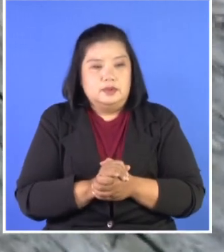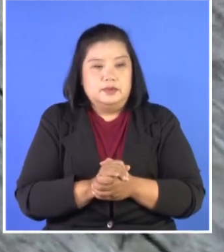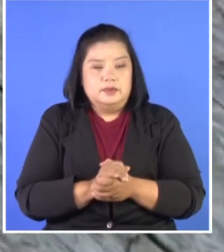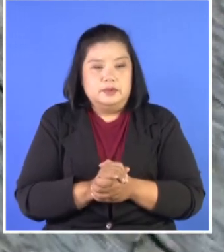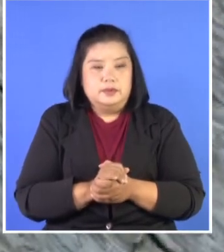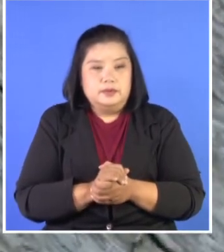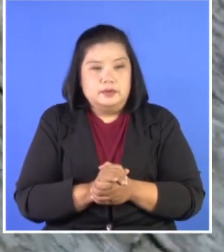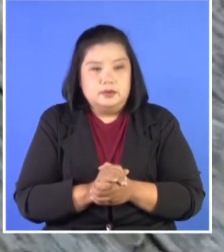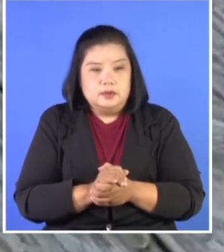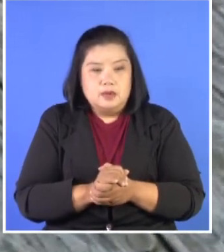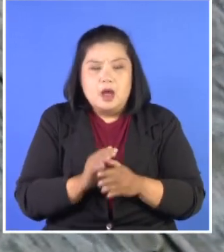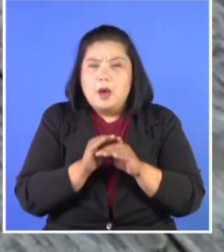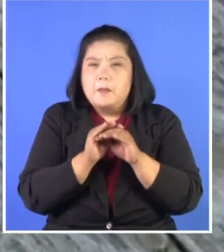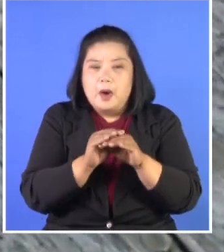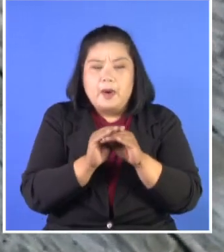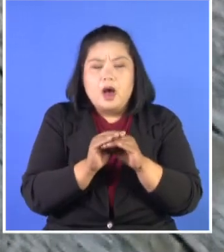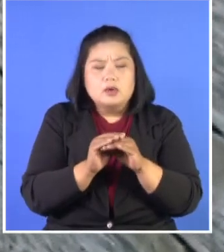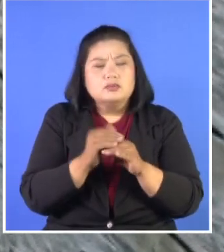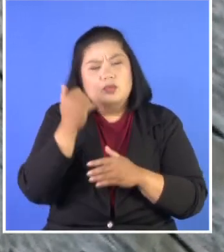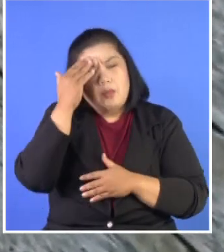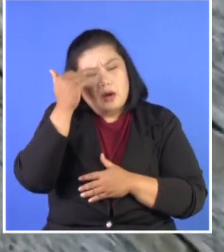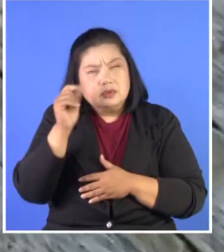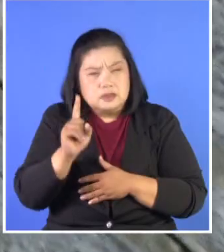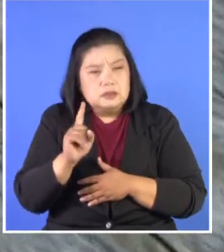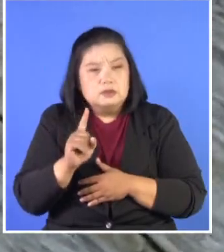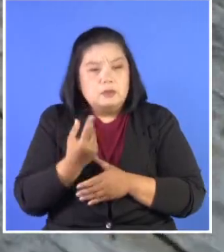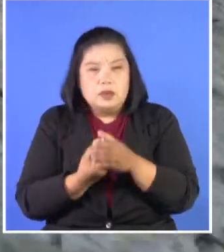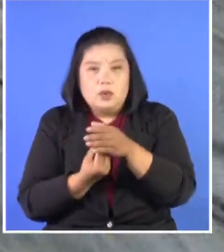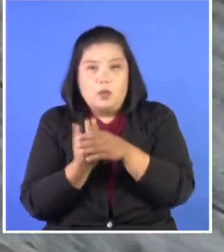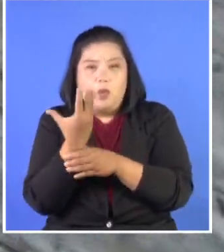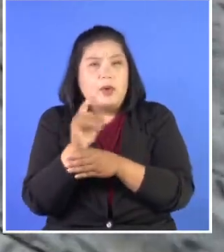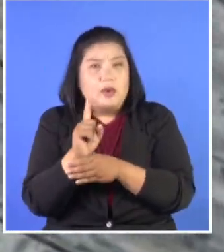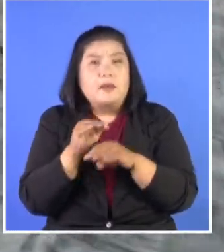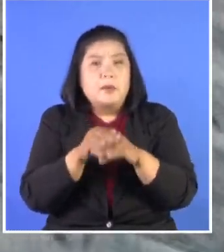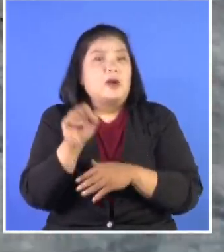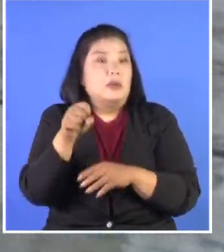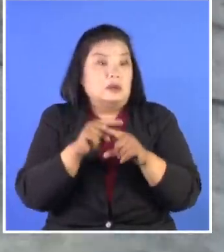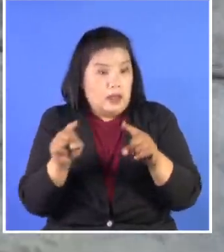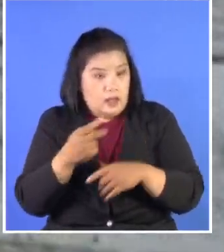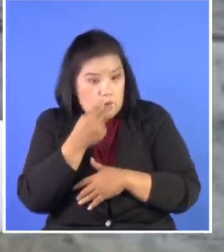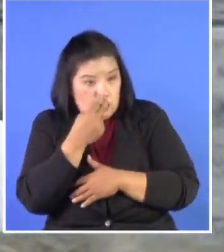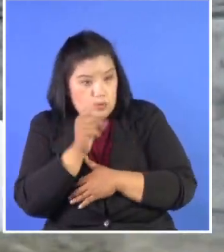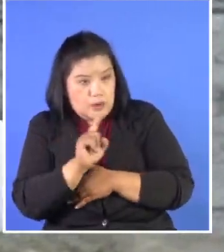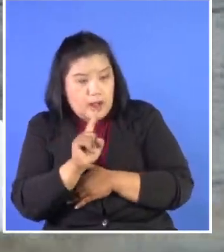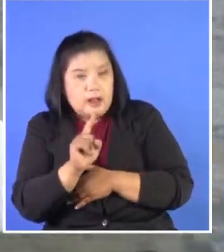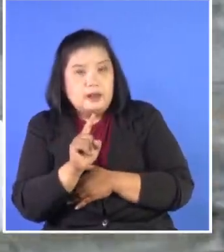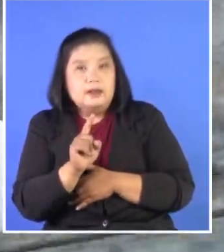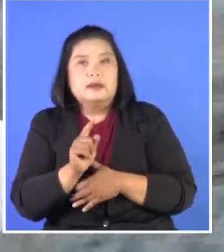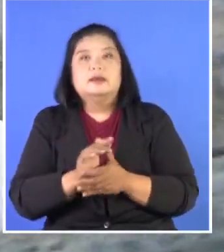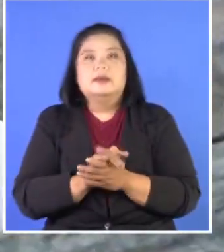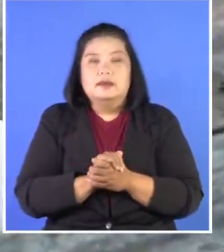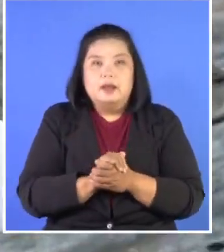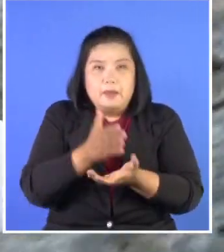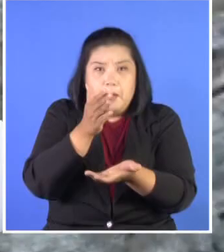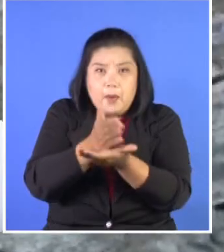ลูกมะพร้าวมันก็จะงอกออกมาเป็นต้นมะพร้าวนั่นแหละแต่ว่าไอ้ลูกเนี้ยมันงอกมาเนี่ยไม่ใช่ต้นมะพร้าวเอ่อเป็น